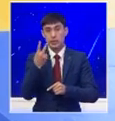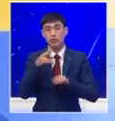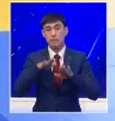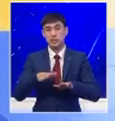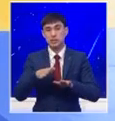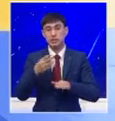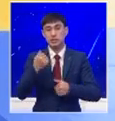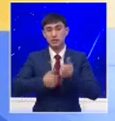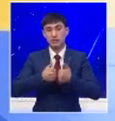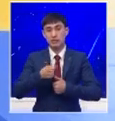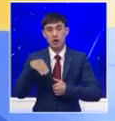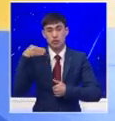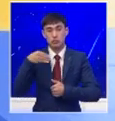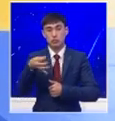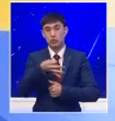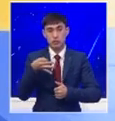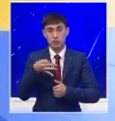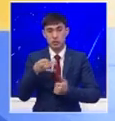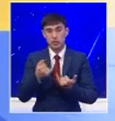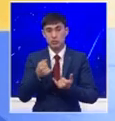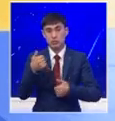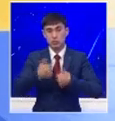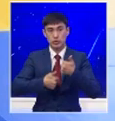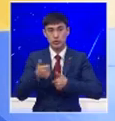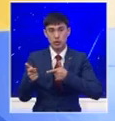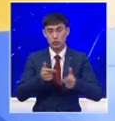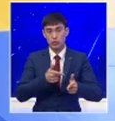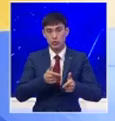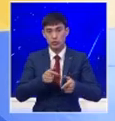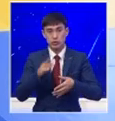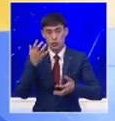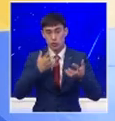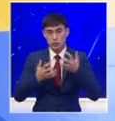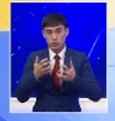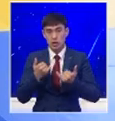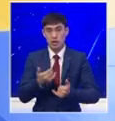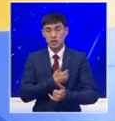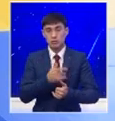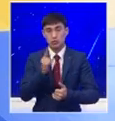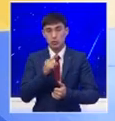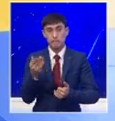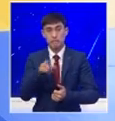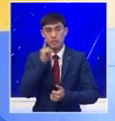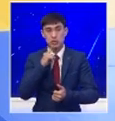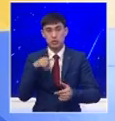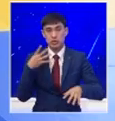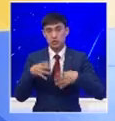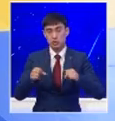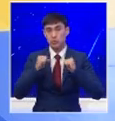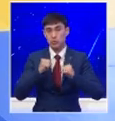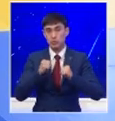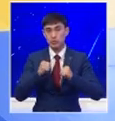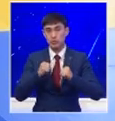место на соревновании в Актюбинской области. К нынешнему турниру я готовилась очень серьезно. Хотелось бы, чтобы молодежь занималась спортом